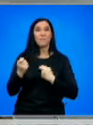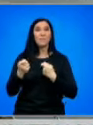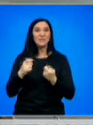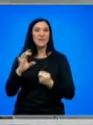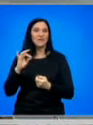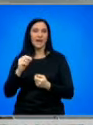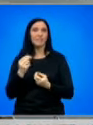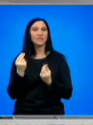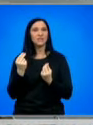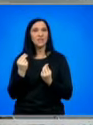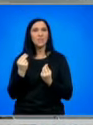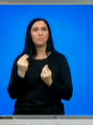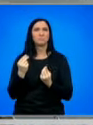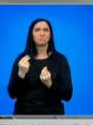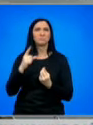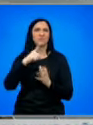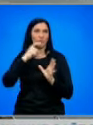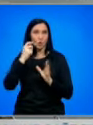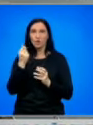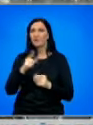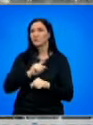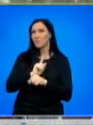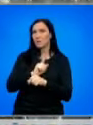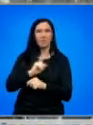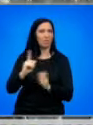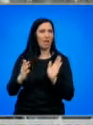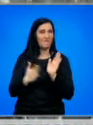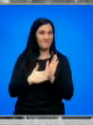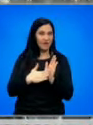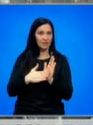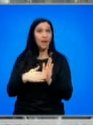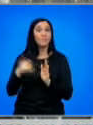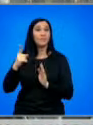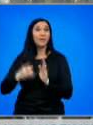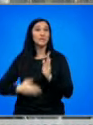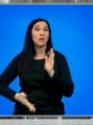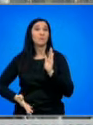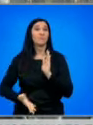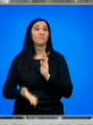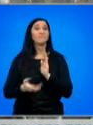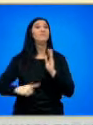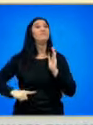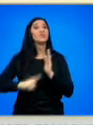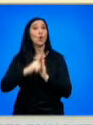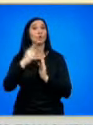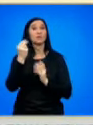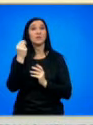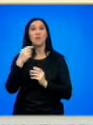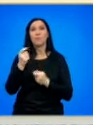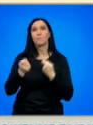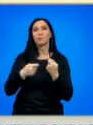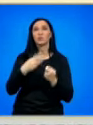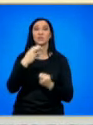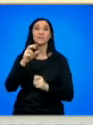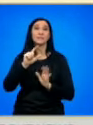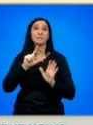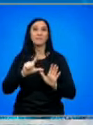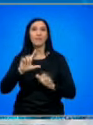надхвърлящи 700 лева, за момента не е факт. Днес пиковата цена на борсата бе 375 лева за